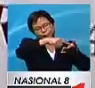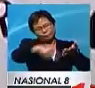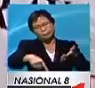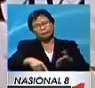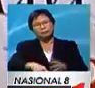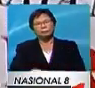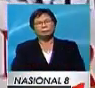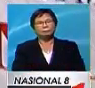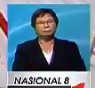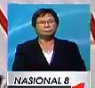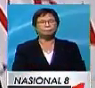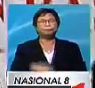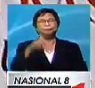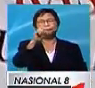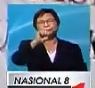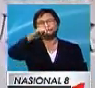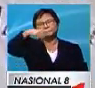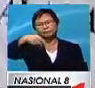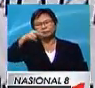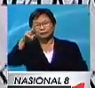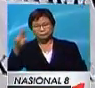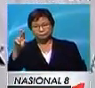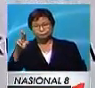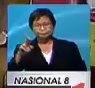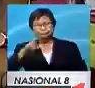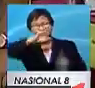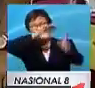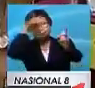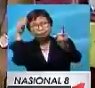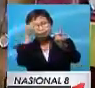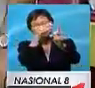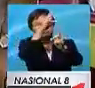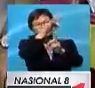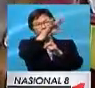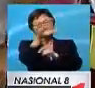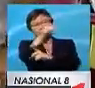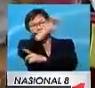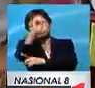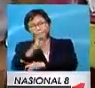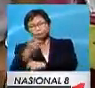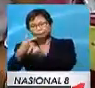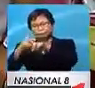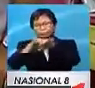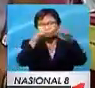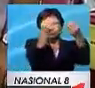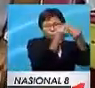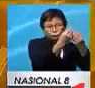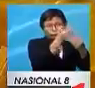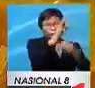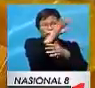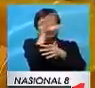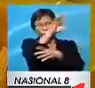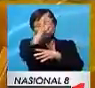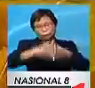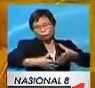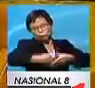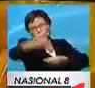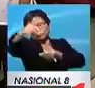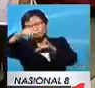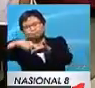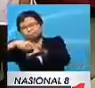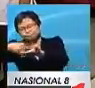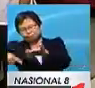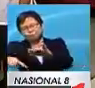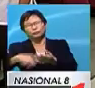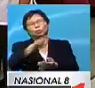orang suruhanjaya pilihan Raya SPR menyasarkan 75% daripada jumlah itu akan keluar